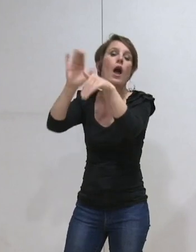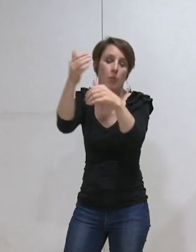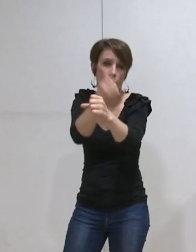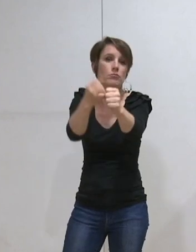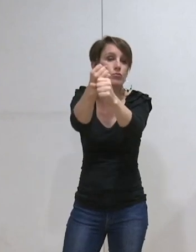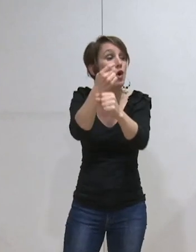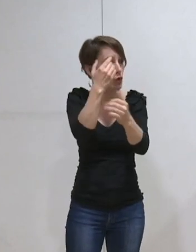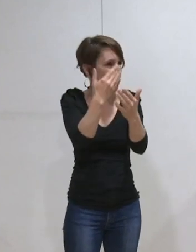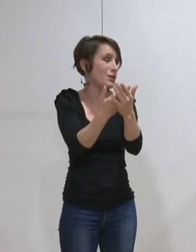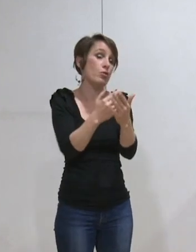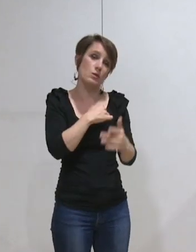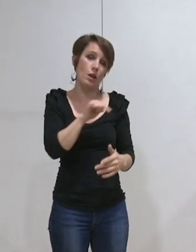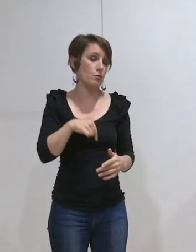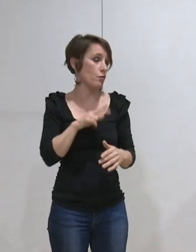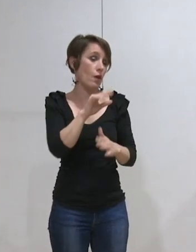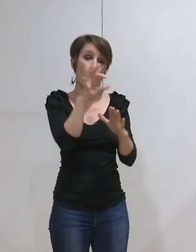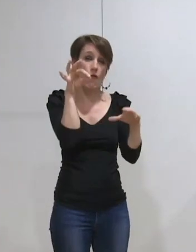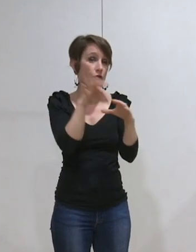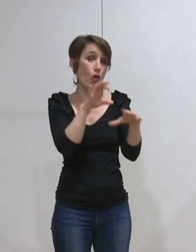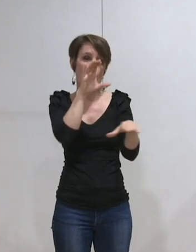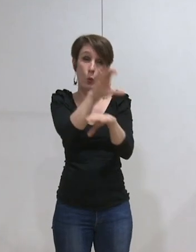délibérations merci Madame